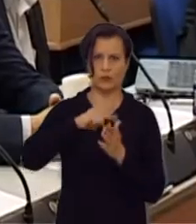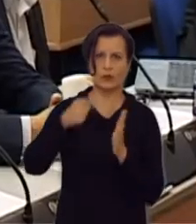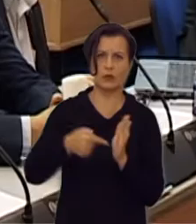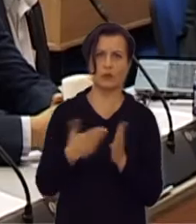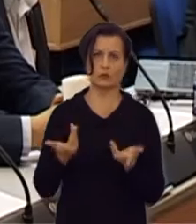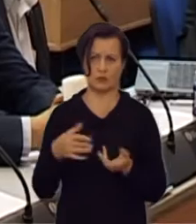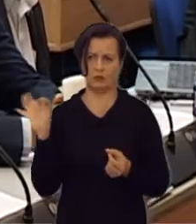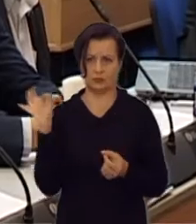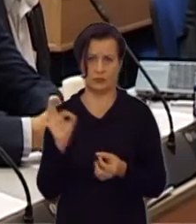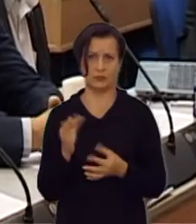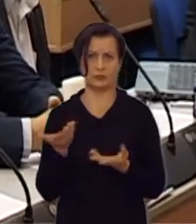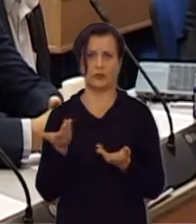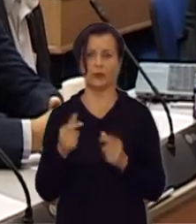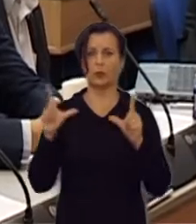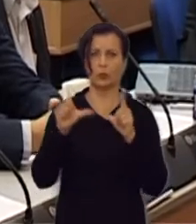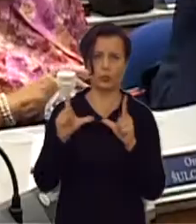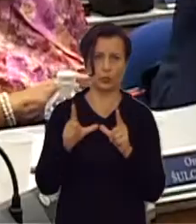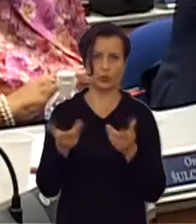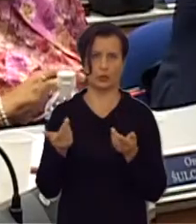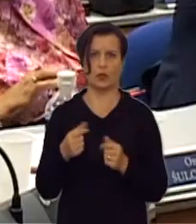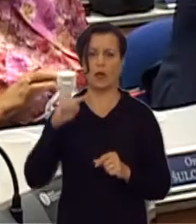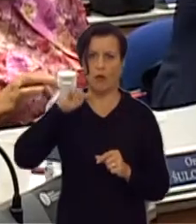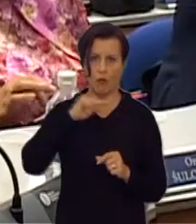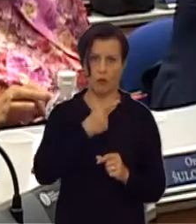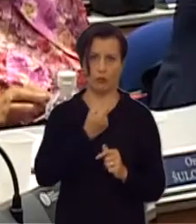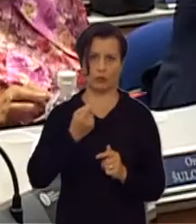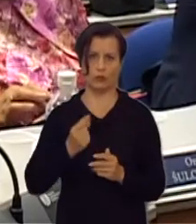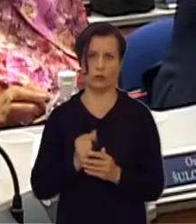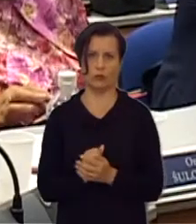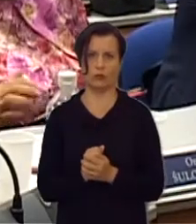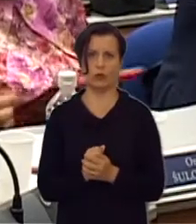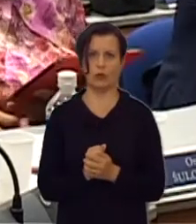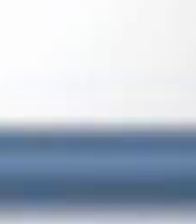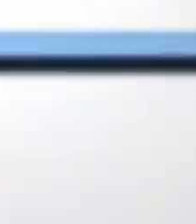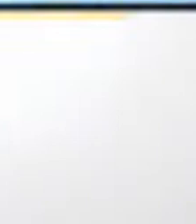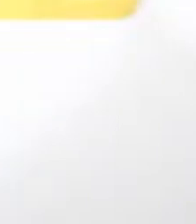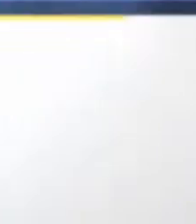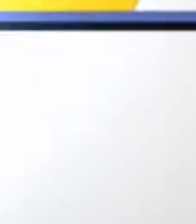dirbam, bendraujam, kalbamės su tarybos nariais ir tikiuosi, kad rezultatai bus geri.